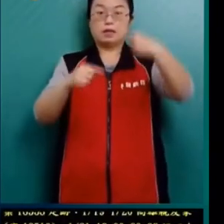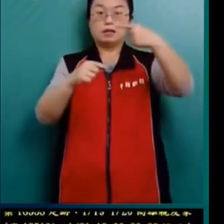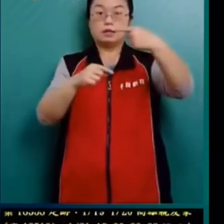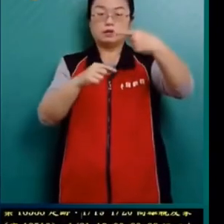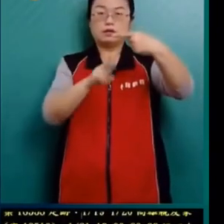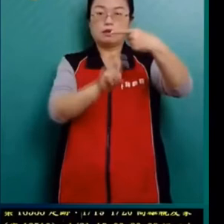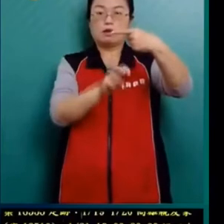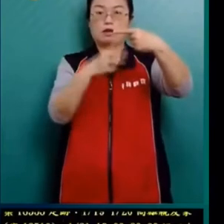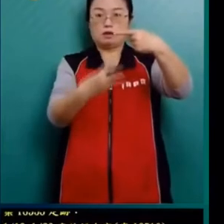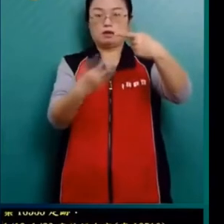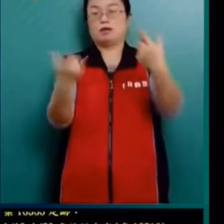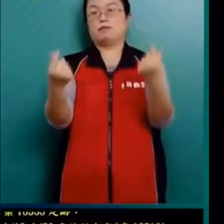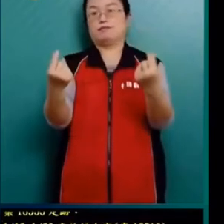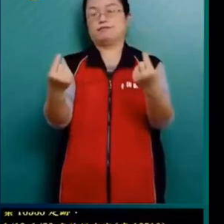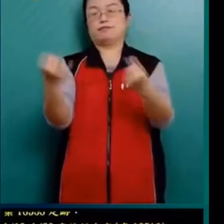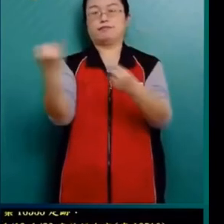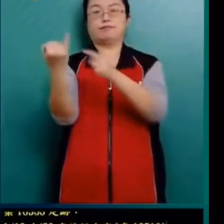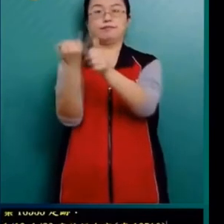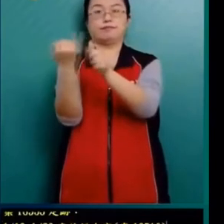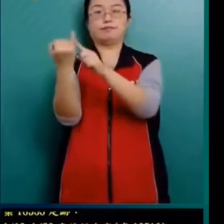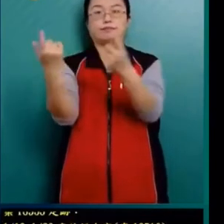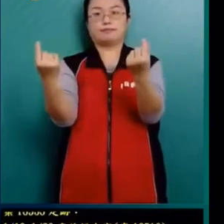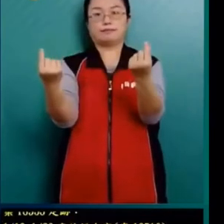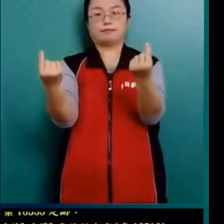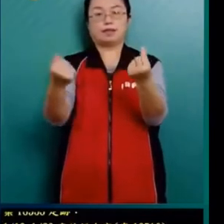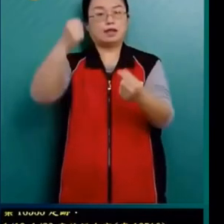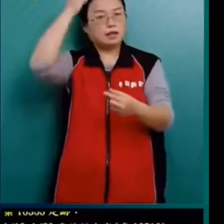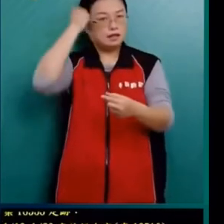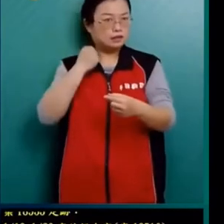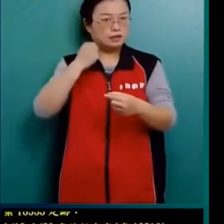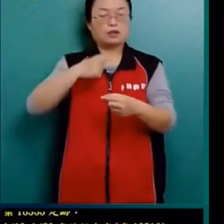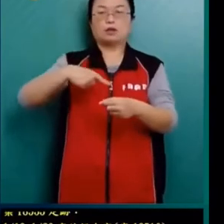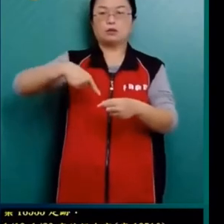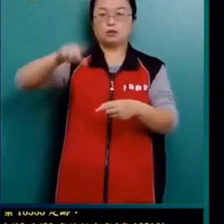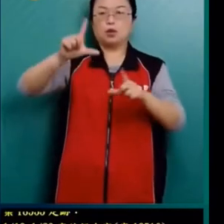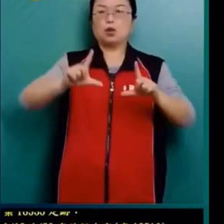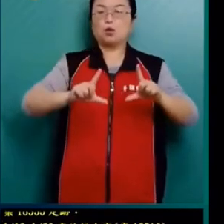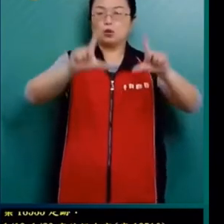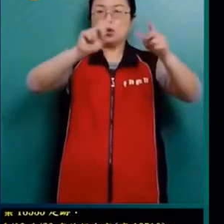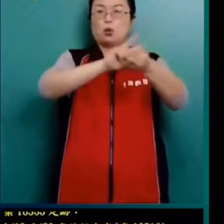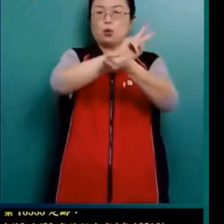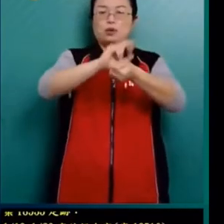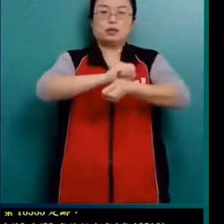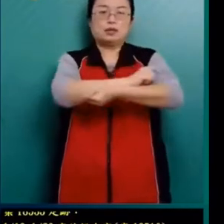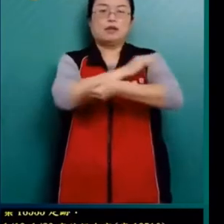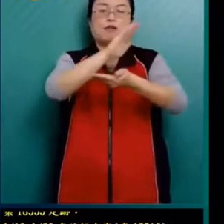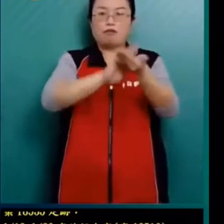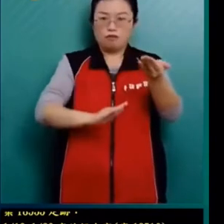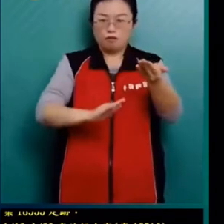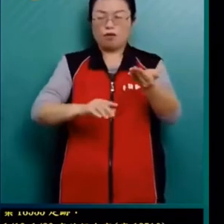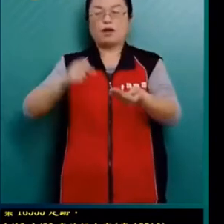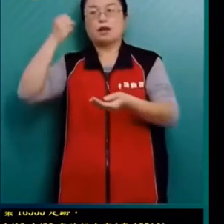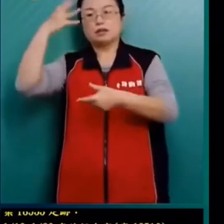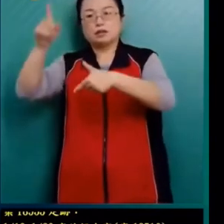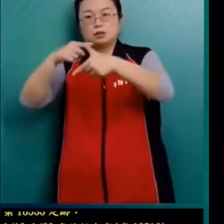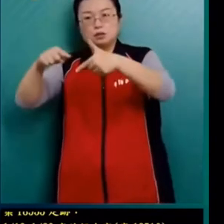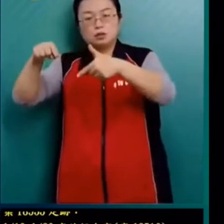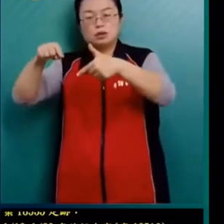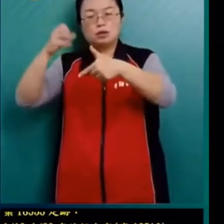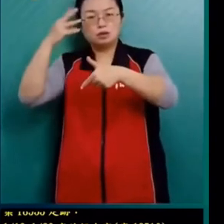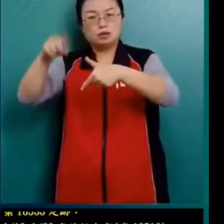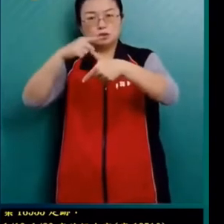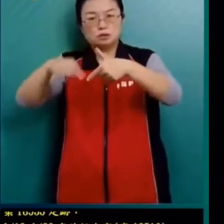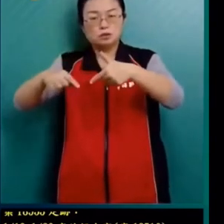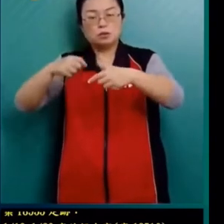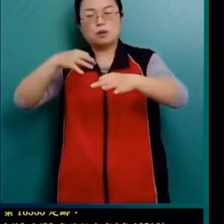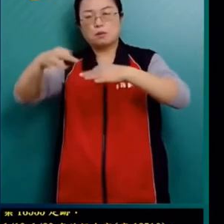的18533就是几乎重叠了，哈，包含早上到东林虾仁饭。那到新化年货大街，然后有到全联